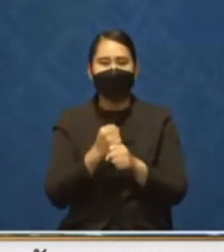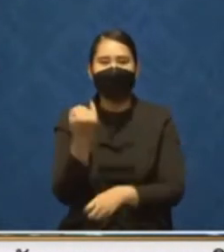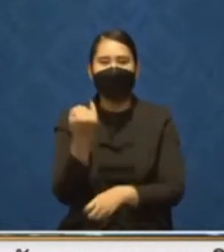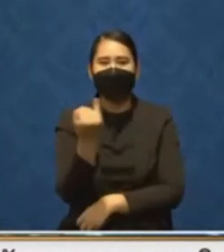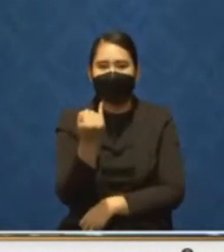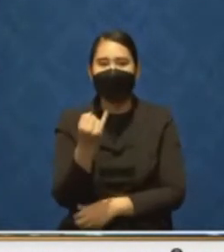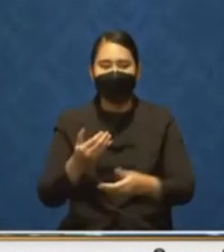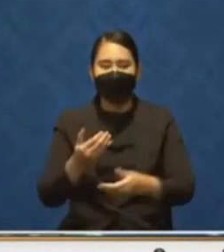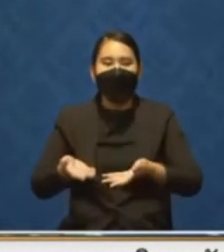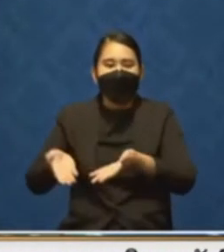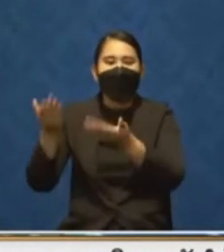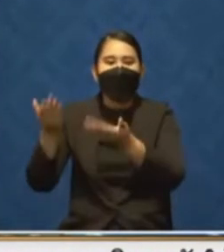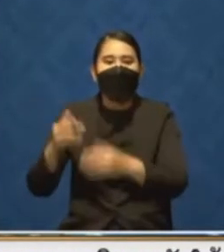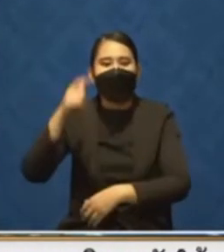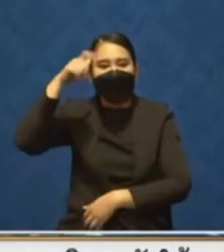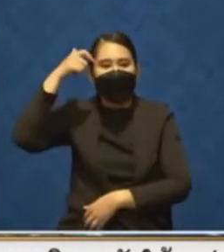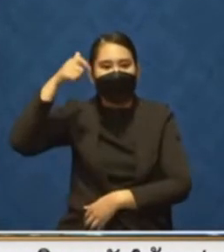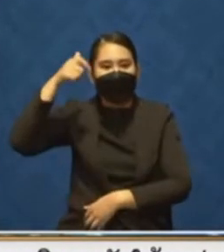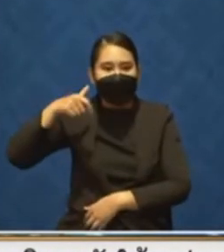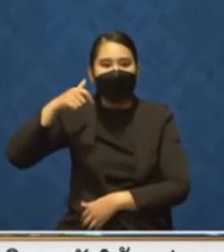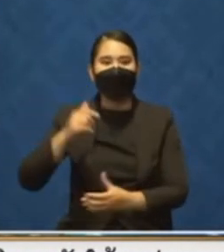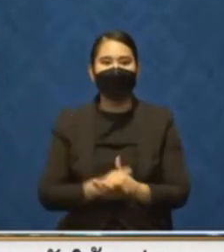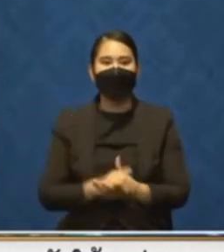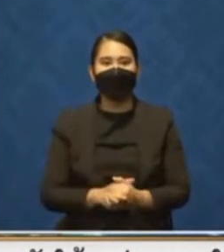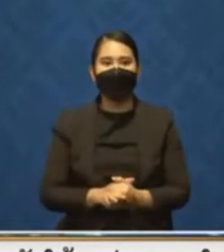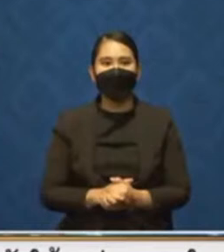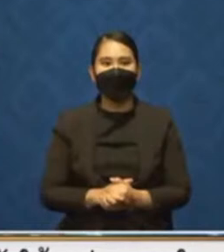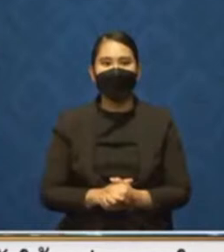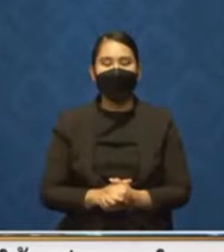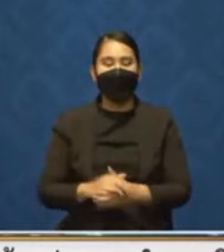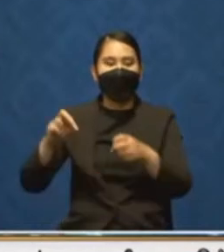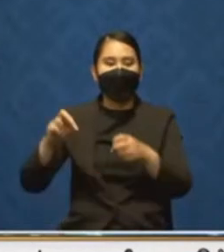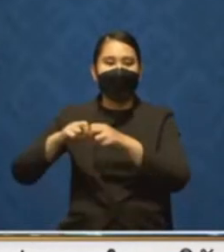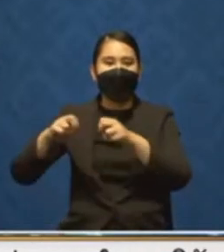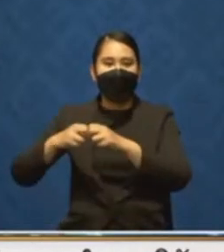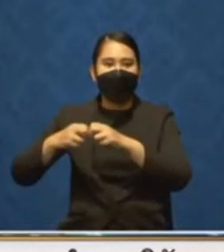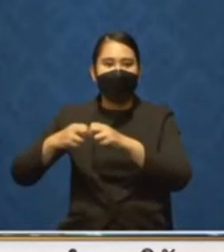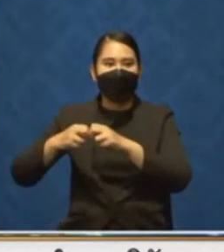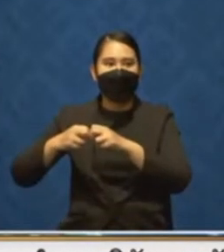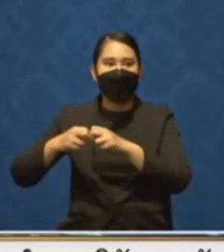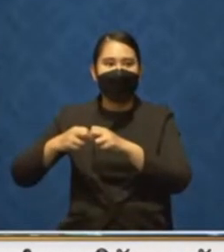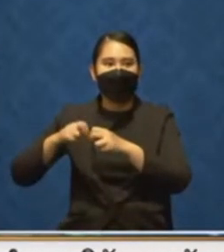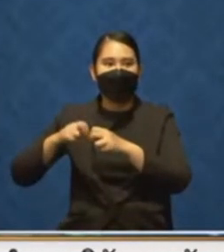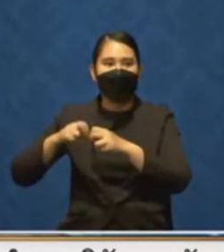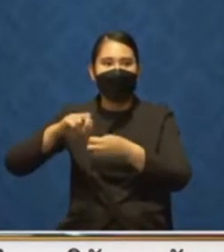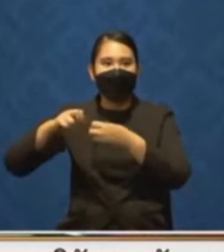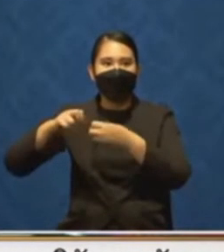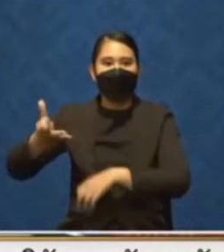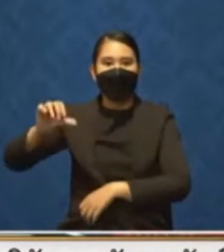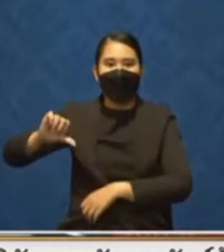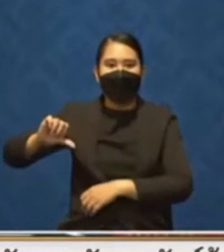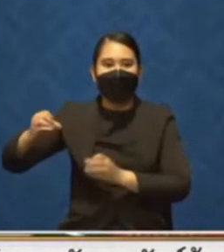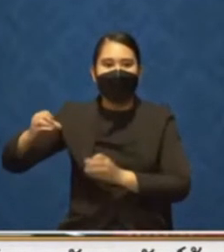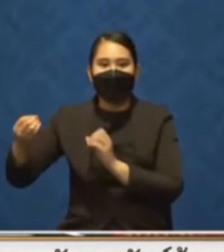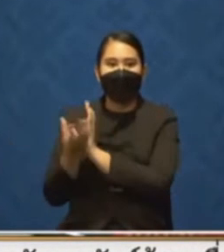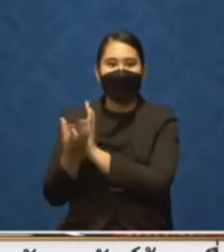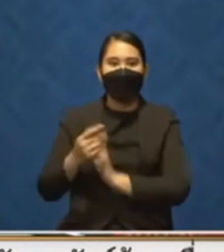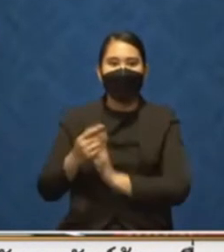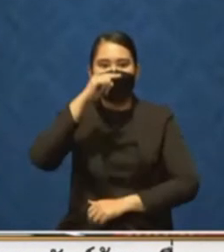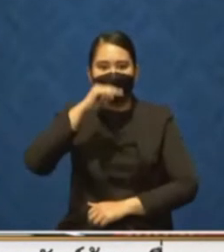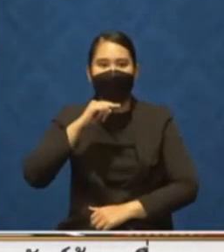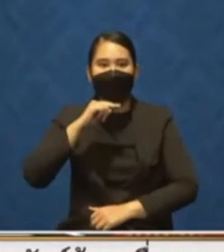ประเทศเมียนมาร์ไปให้ประเทศเพื่อนบ้านเราลุกเป็นไฟสักวันนึงไฟก็จะไม่มาถึงเราฉันใด